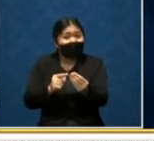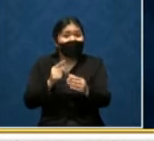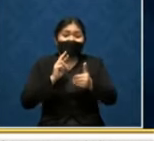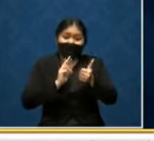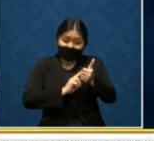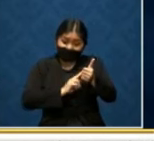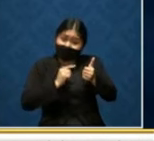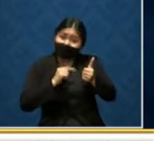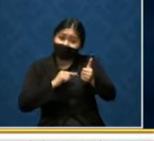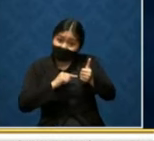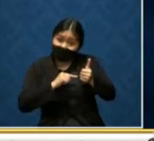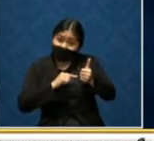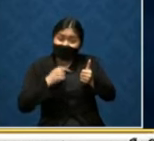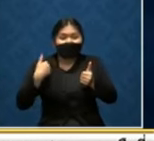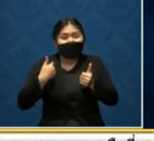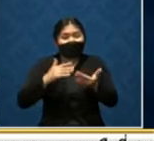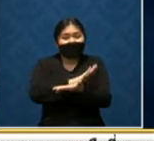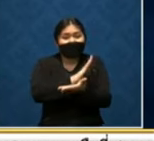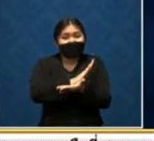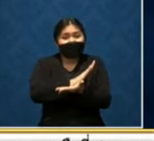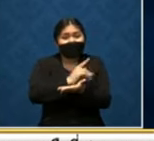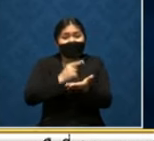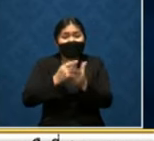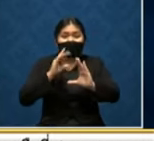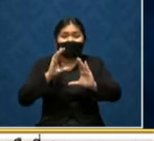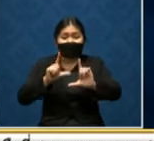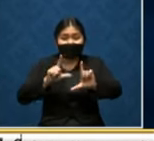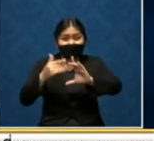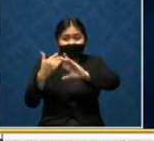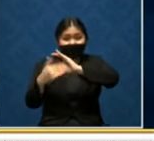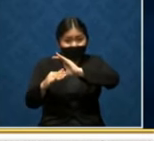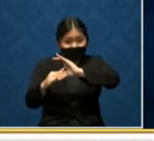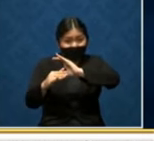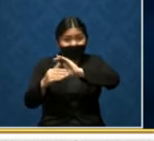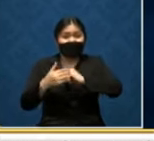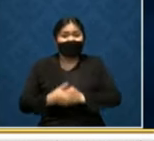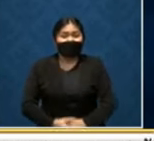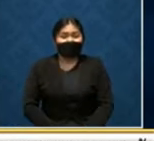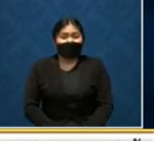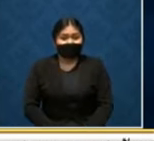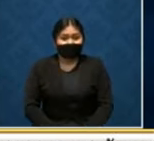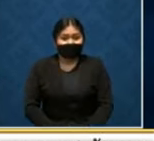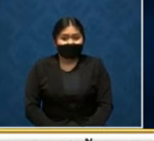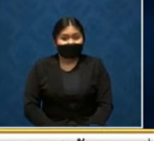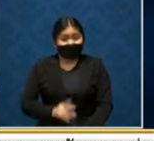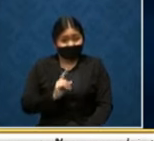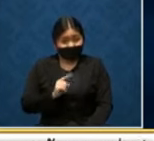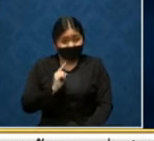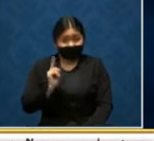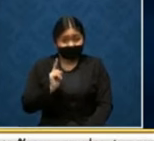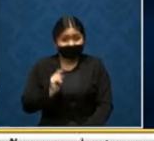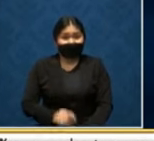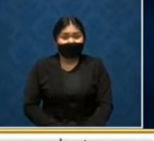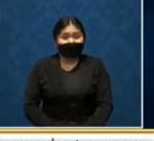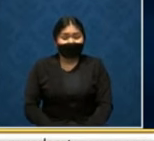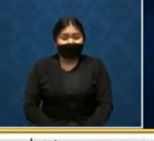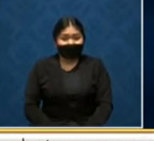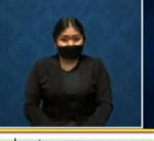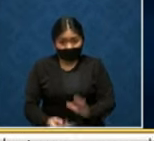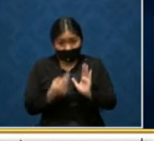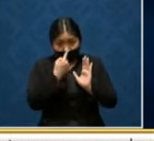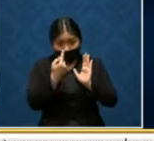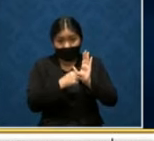คนเนี้ยได้ส่งเอกสารกลัวว่าจะไม่ใช่ท่านประธานครับดู